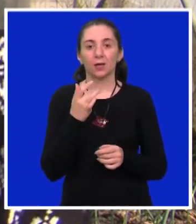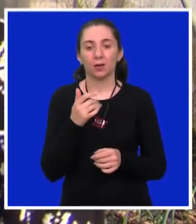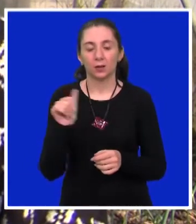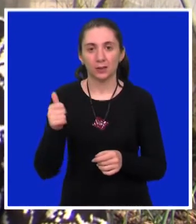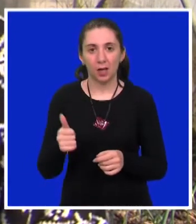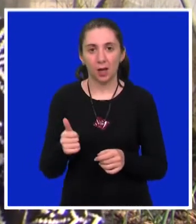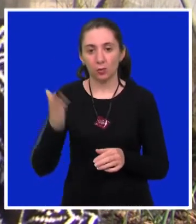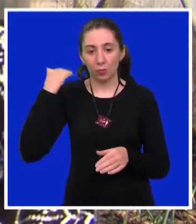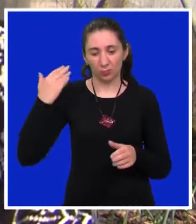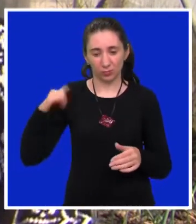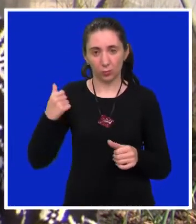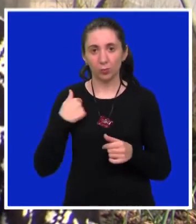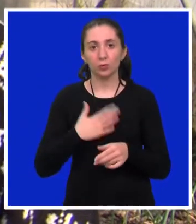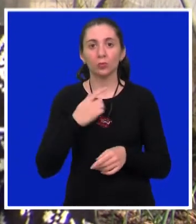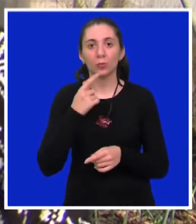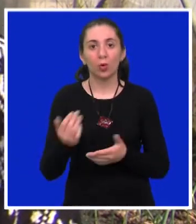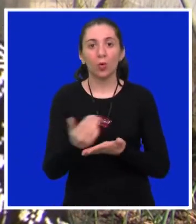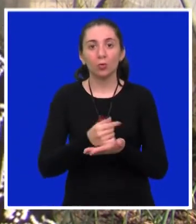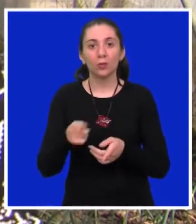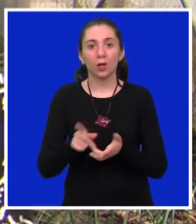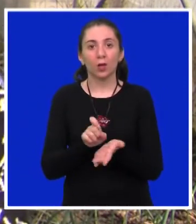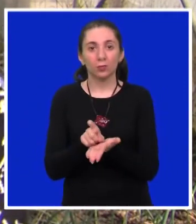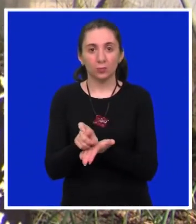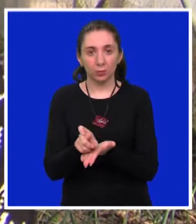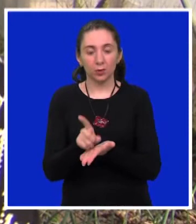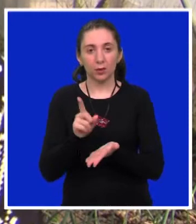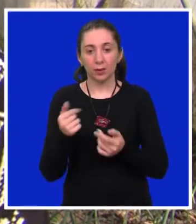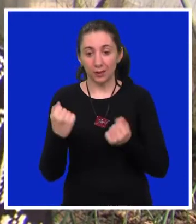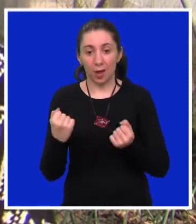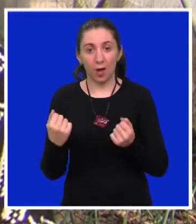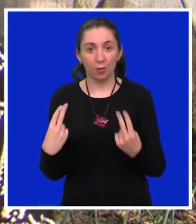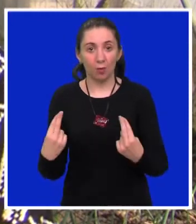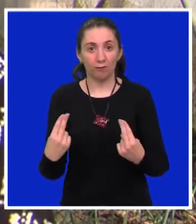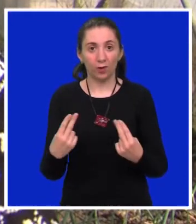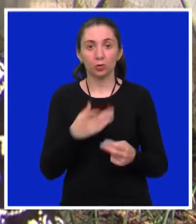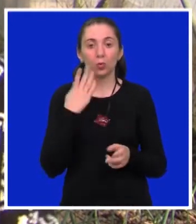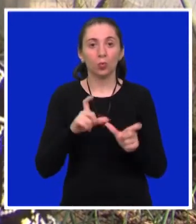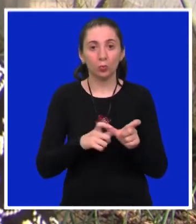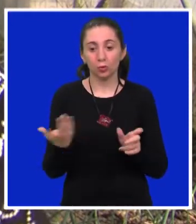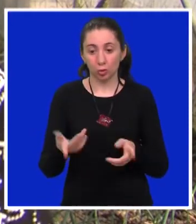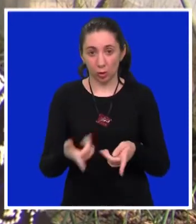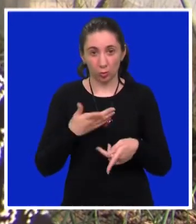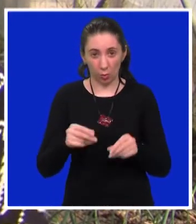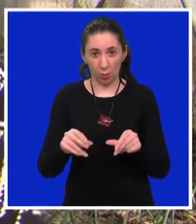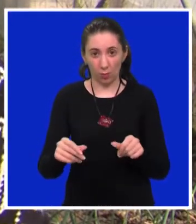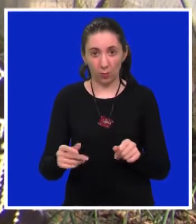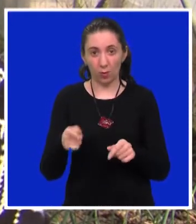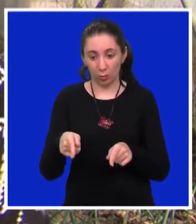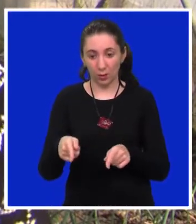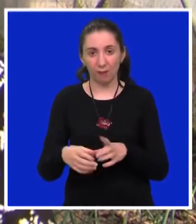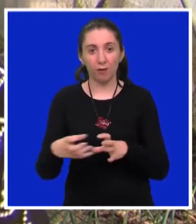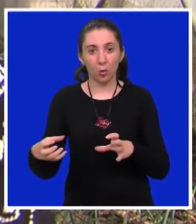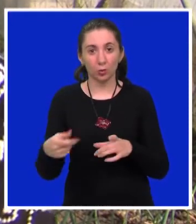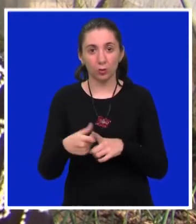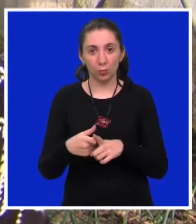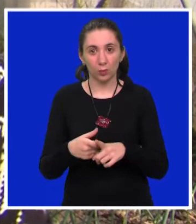provodili prije nekoliko godina naglasiti. Upravo korištenje tih gujavica je izuzetno korisno jer humus koji se dobiva u